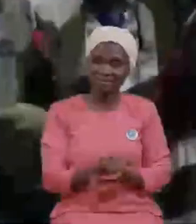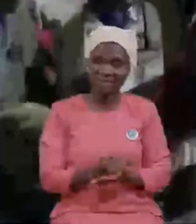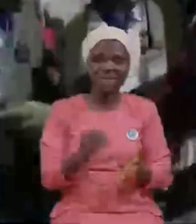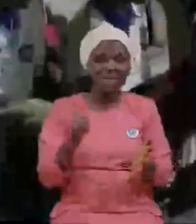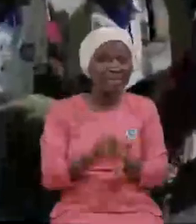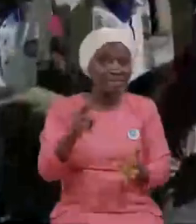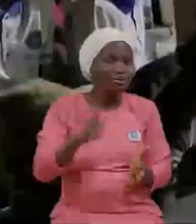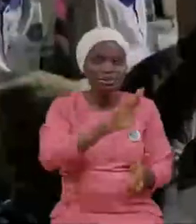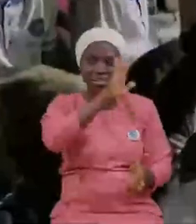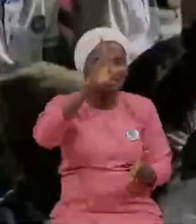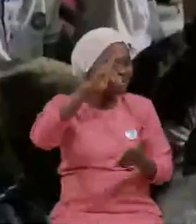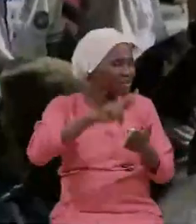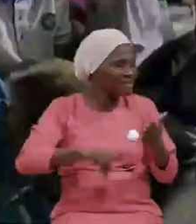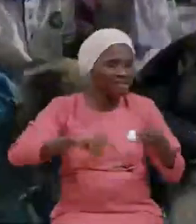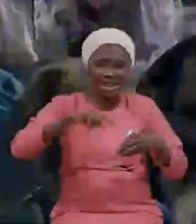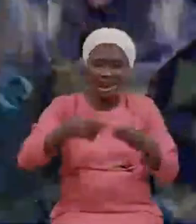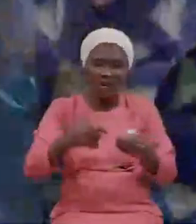ou entendu parler avant.